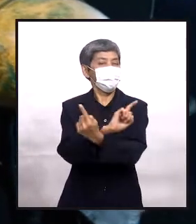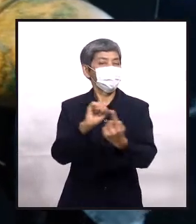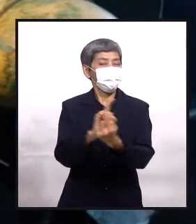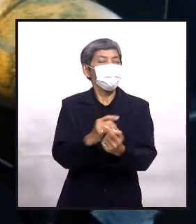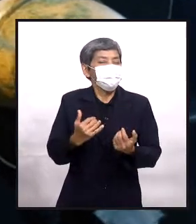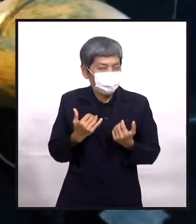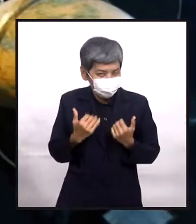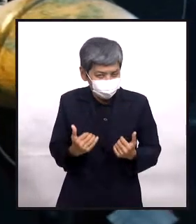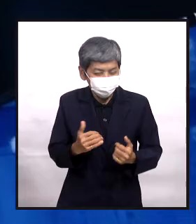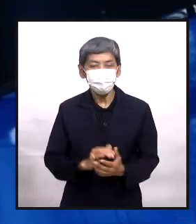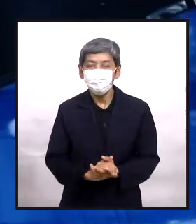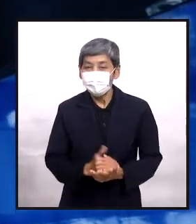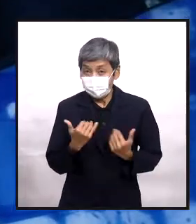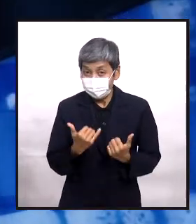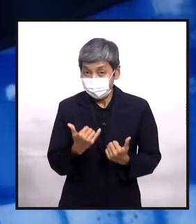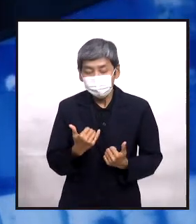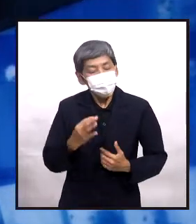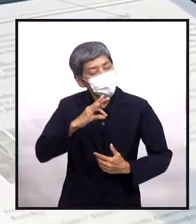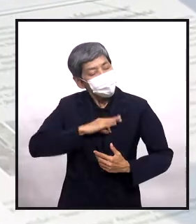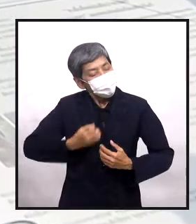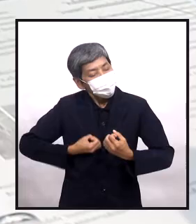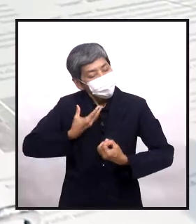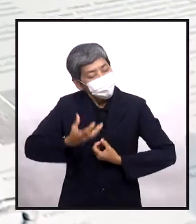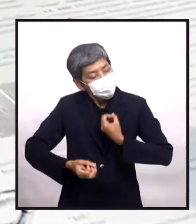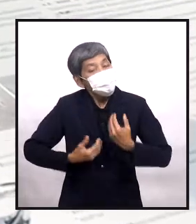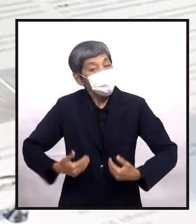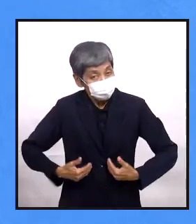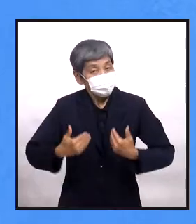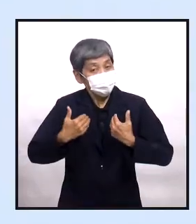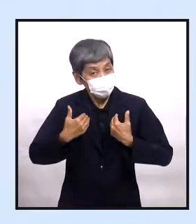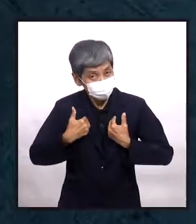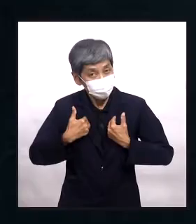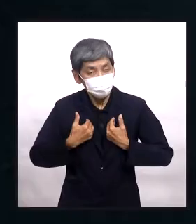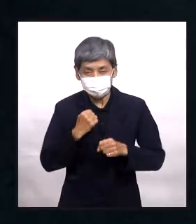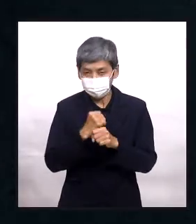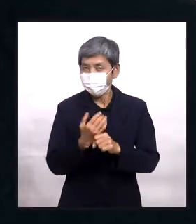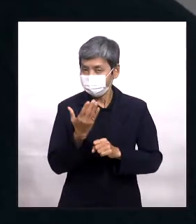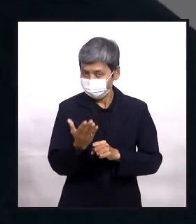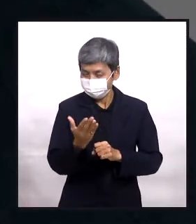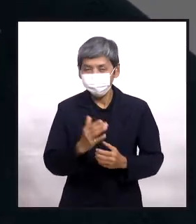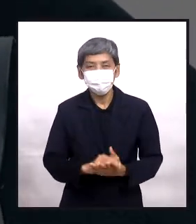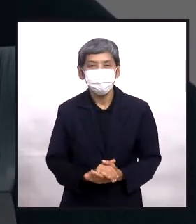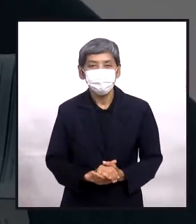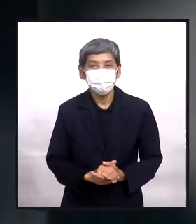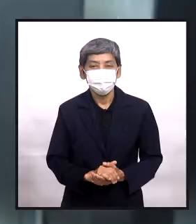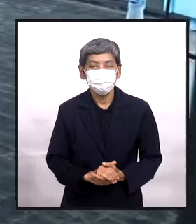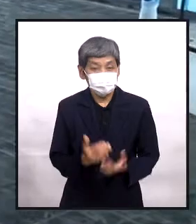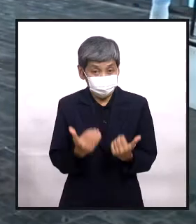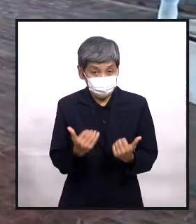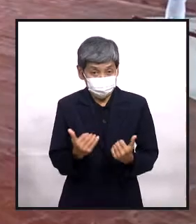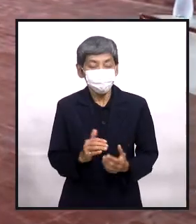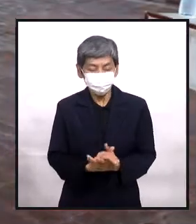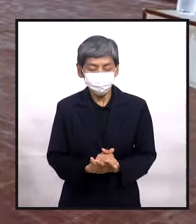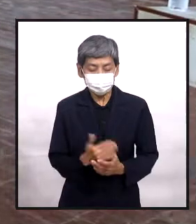อเนื่องจนถึงทุกวันนี้เรามาฟังคำในใจที่ตกผลึกจากชีวิตและการงานของท่านไปด้วยกันค่ะและต